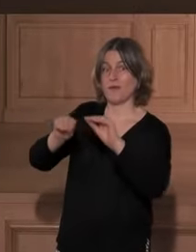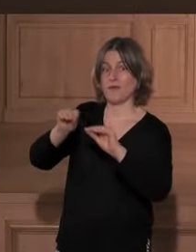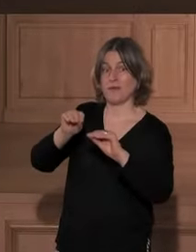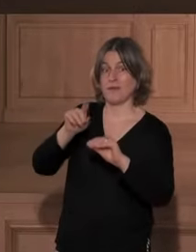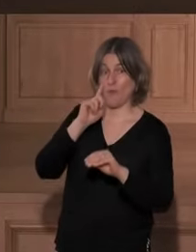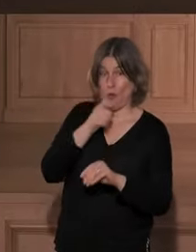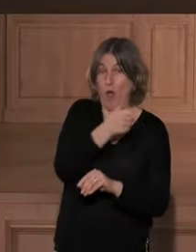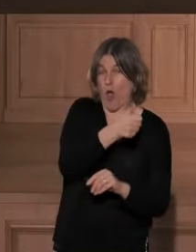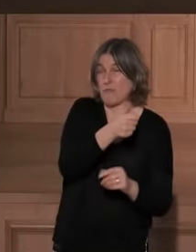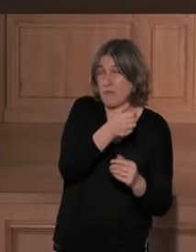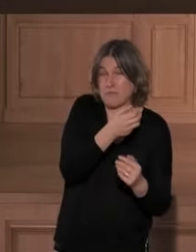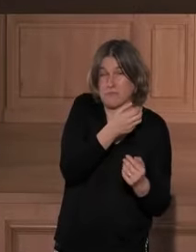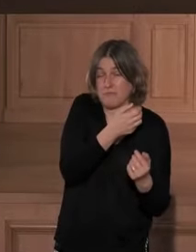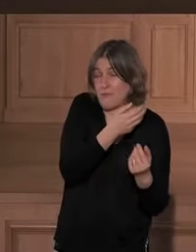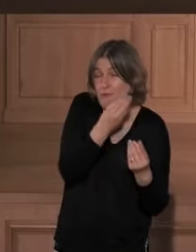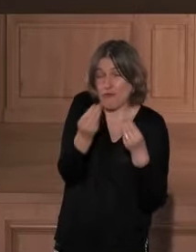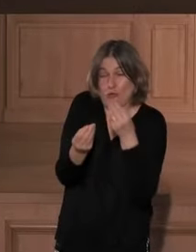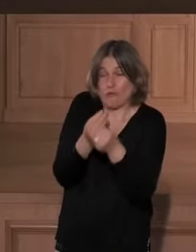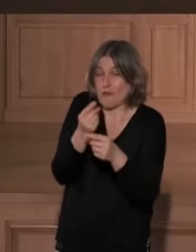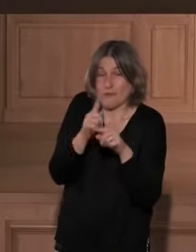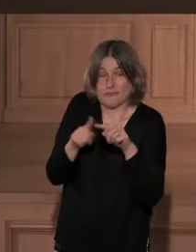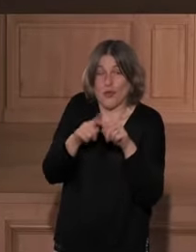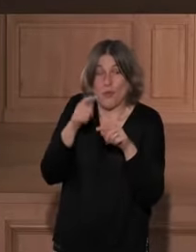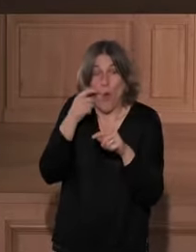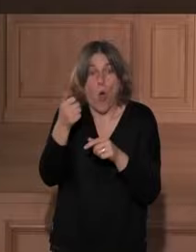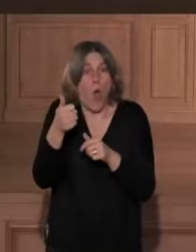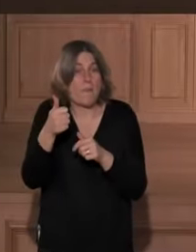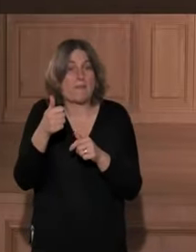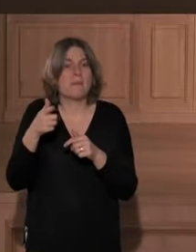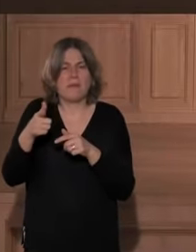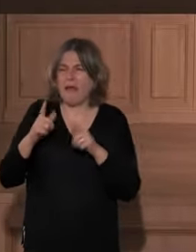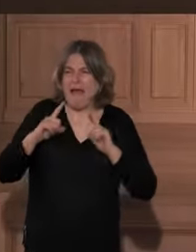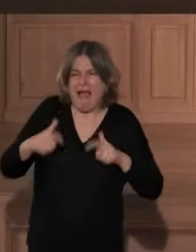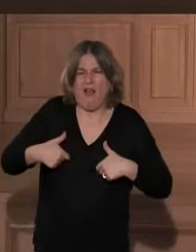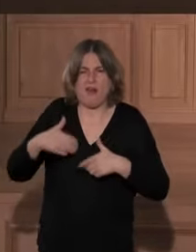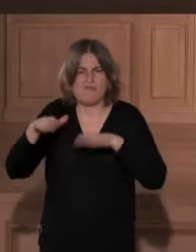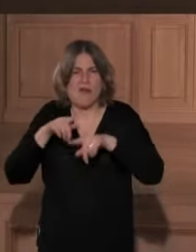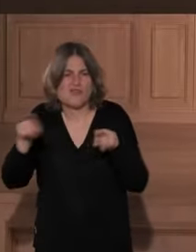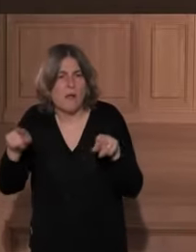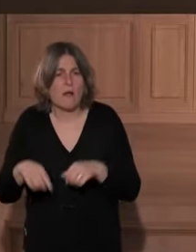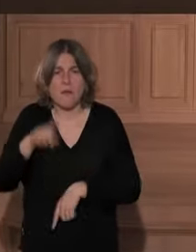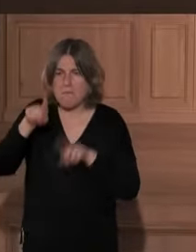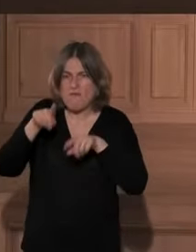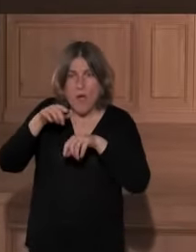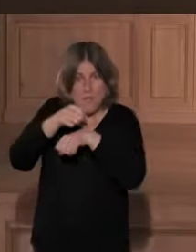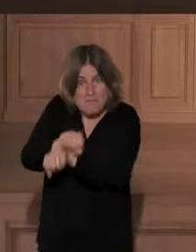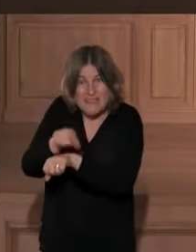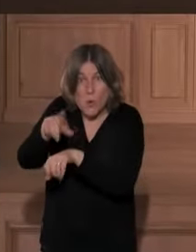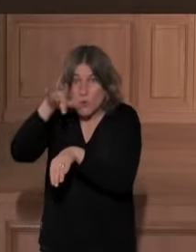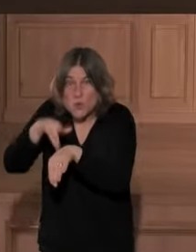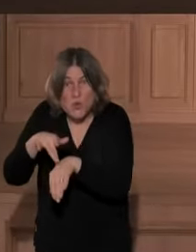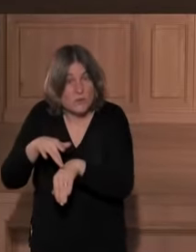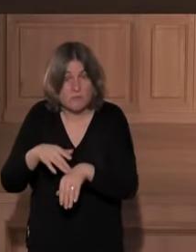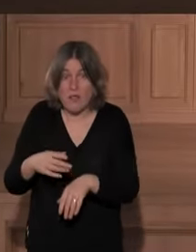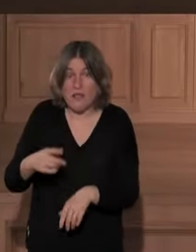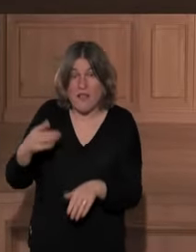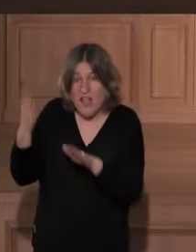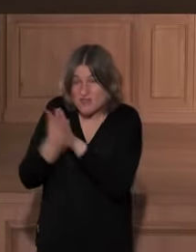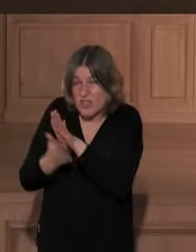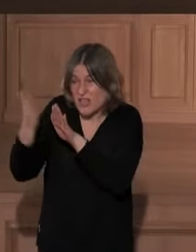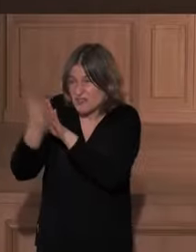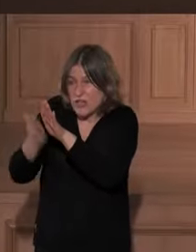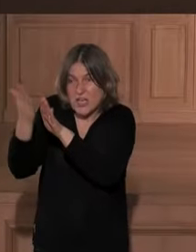populaires qui deviennent acteurs de leur propre vie, alors que le système scolaire a échoué, des fois le milieu carcéral a échoué, le milieu judiciaire a échoué, et